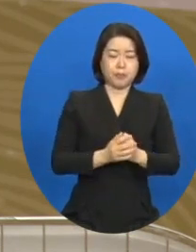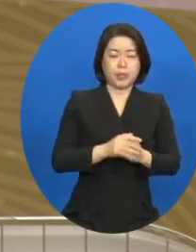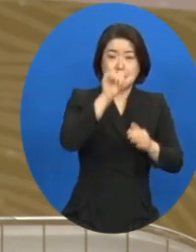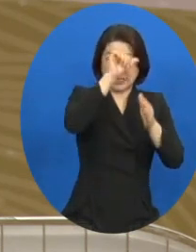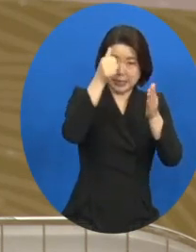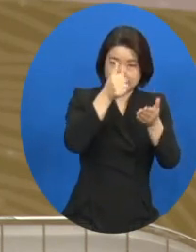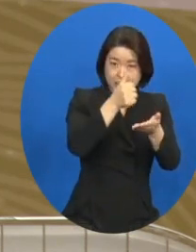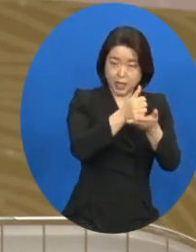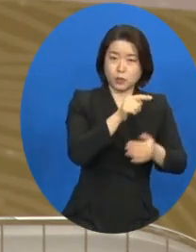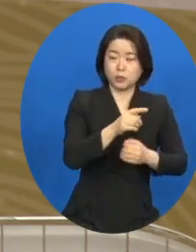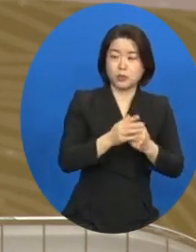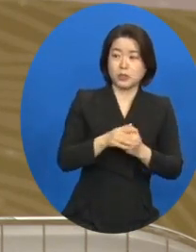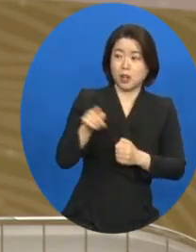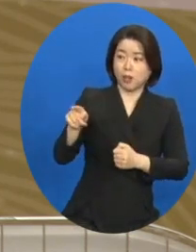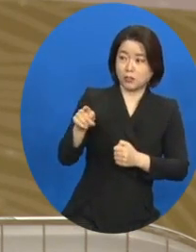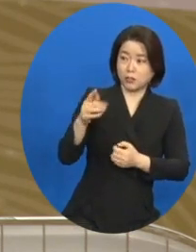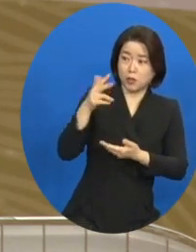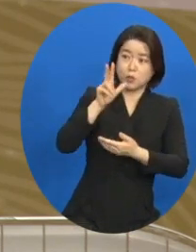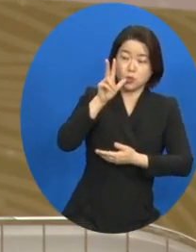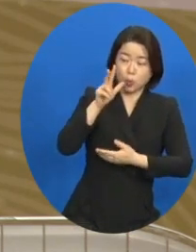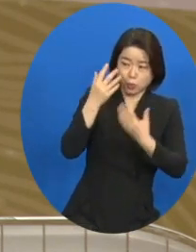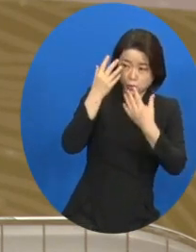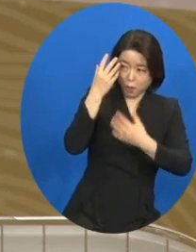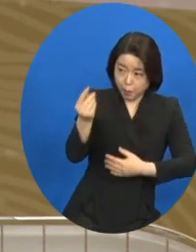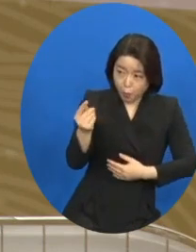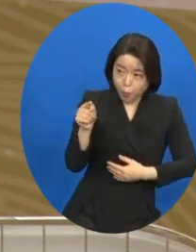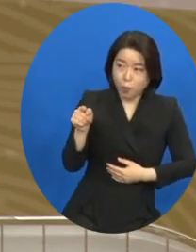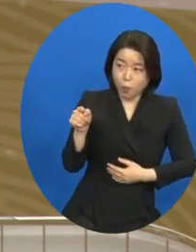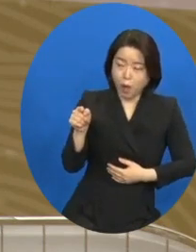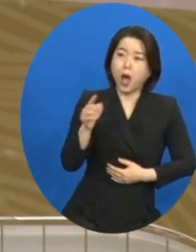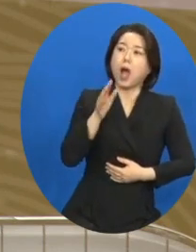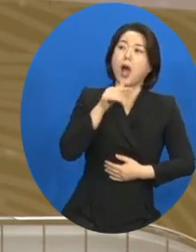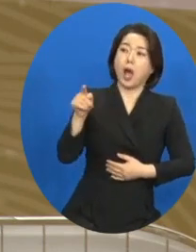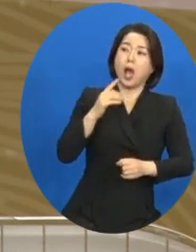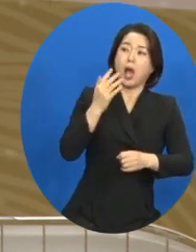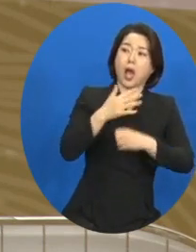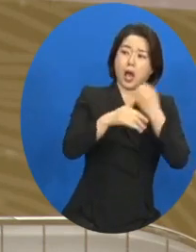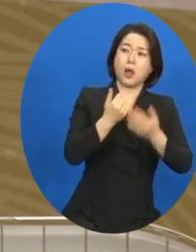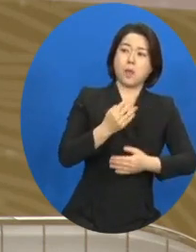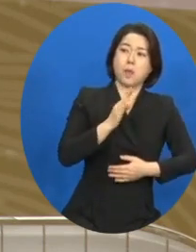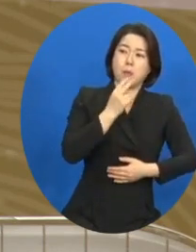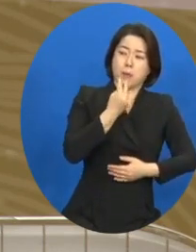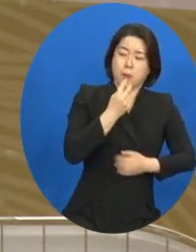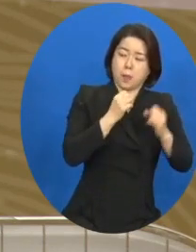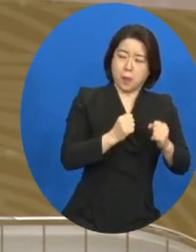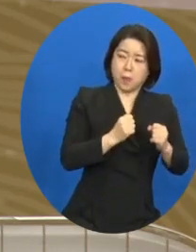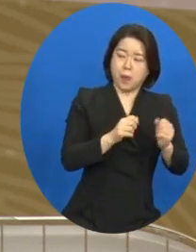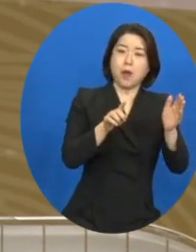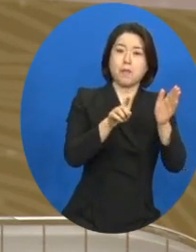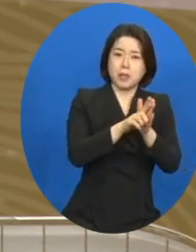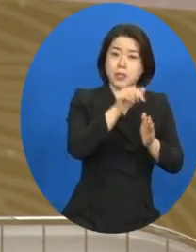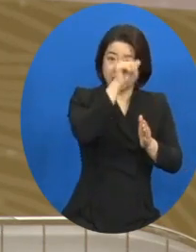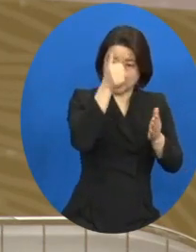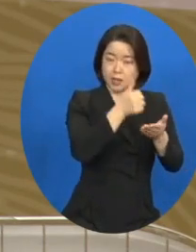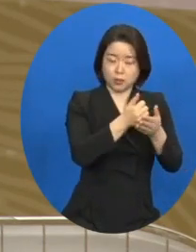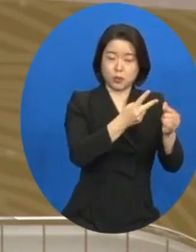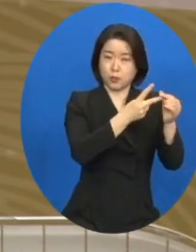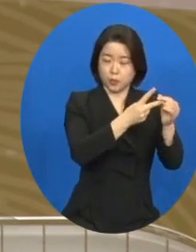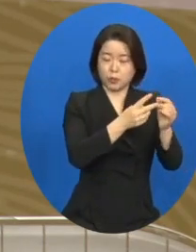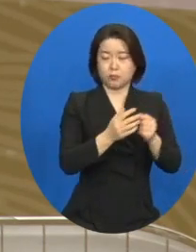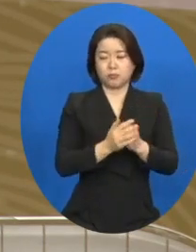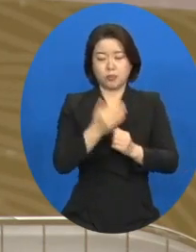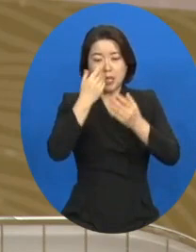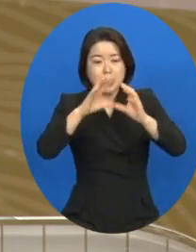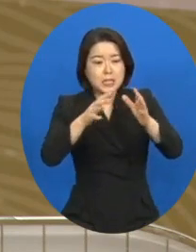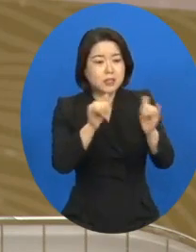장로들은 그런 여호수아를 보면서 하나님이 정말 살아계시구나 이렇게 믿은 사람이고, 이스라엘